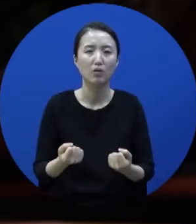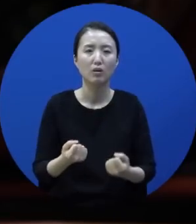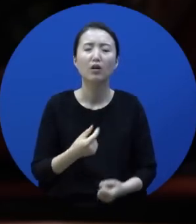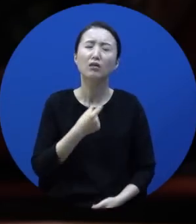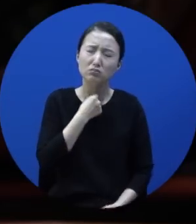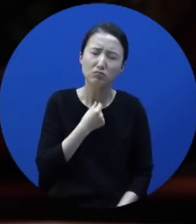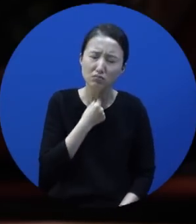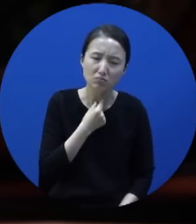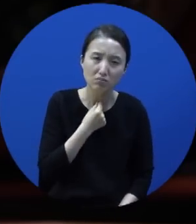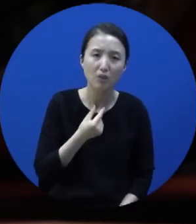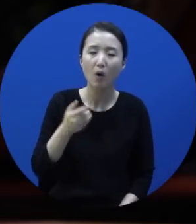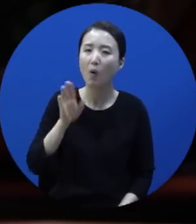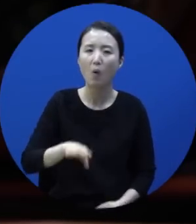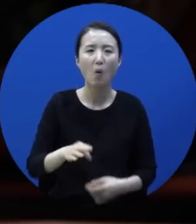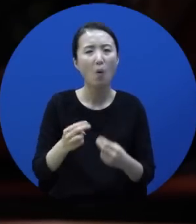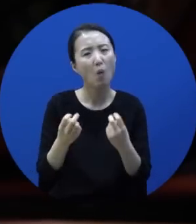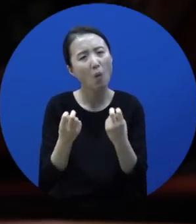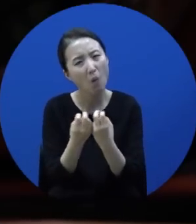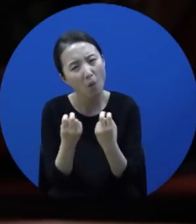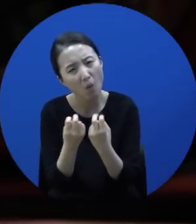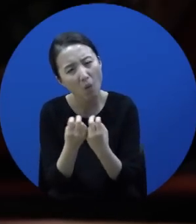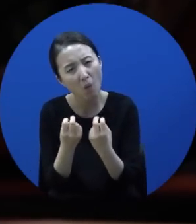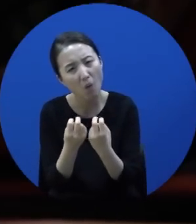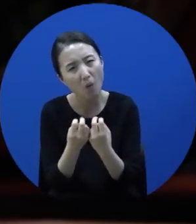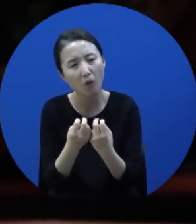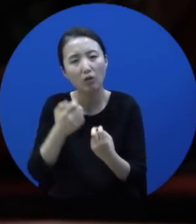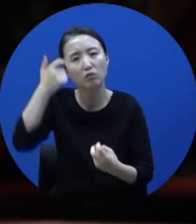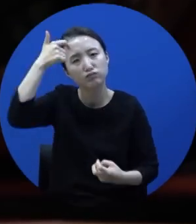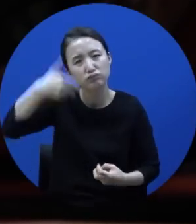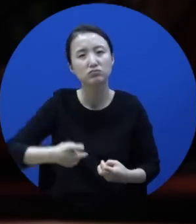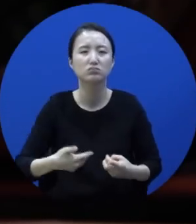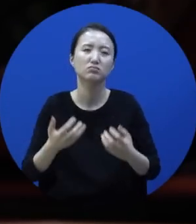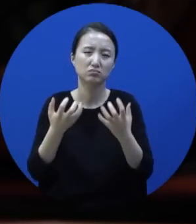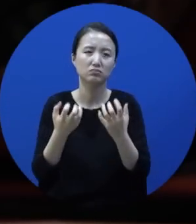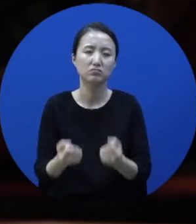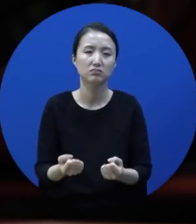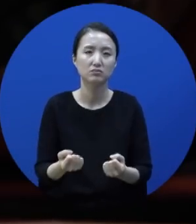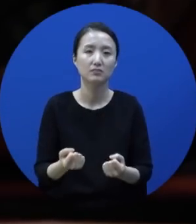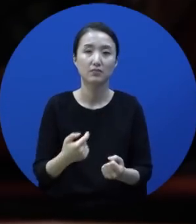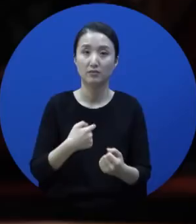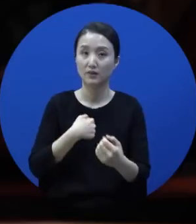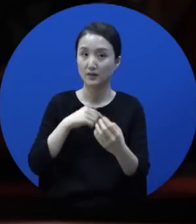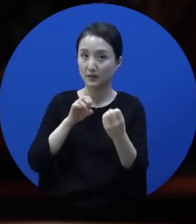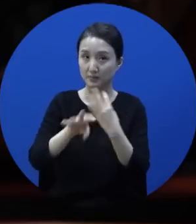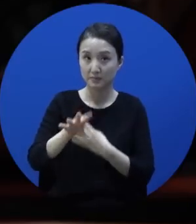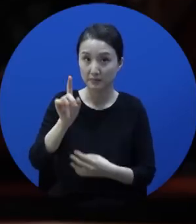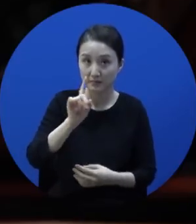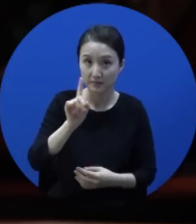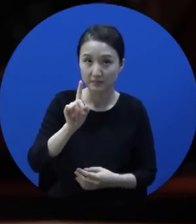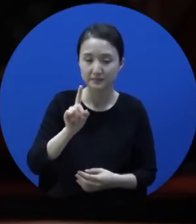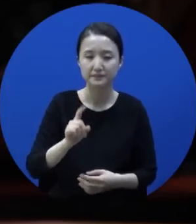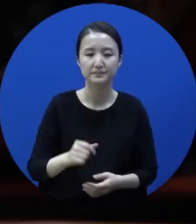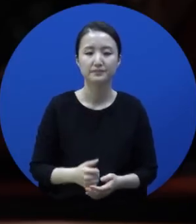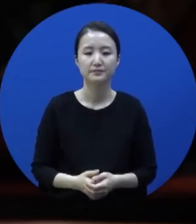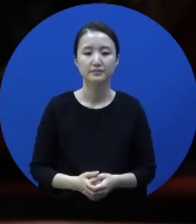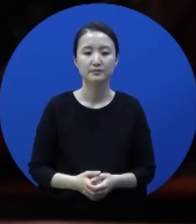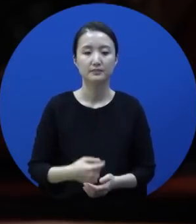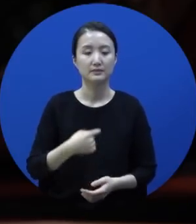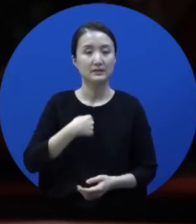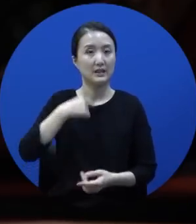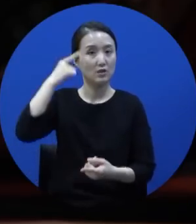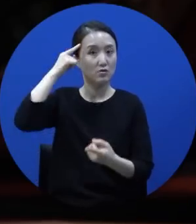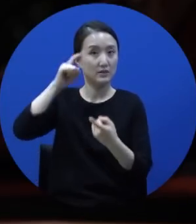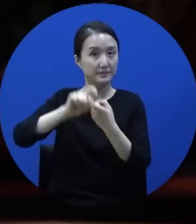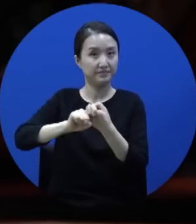많더라고요. 근데 어떻게 해야 되냐는 질문을 받았을 때 저는 어떻게 이야기를 드렸냐면, 우선은 자신의 관심